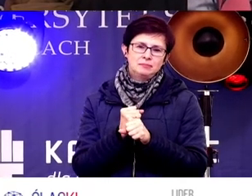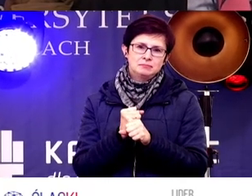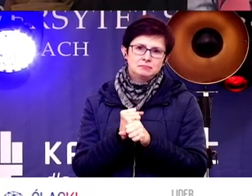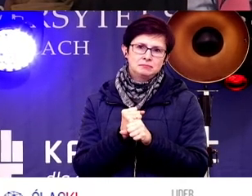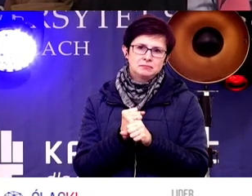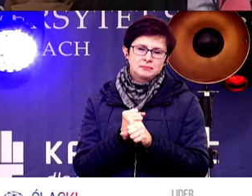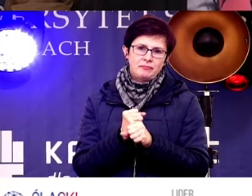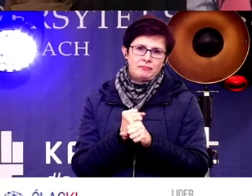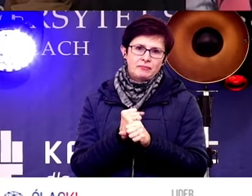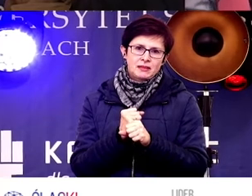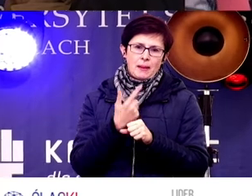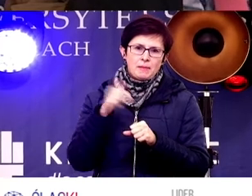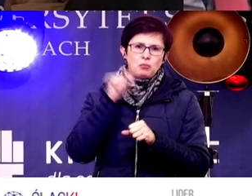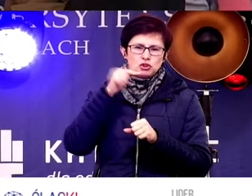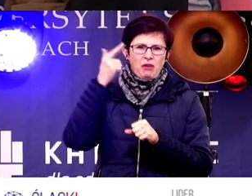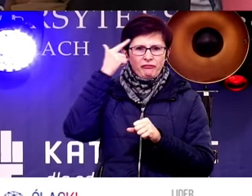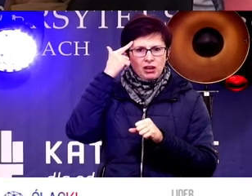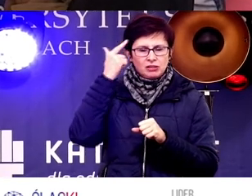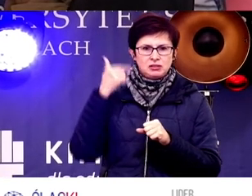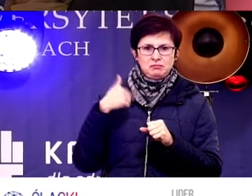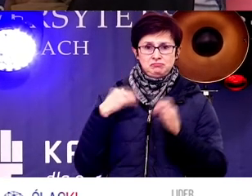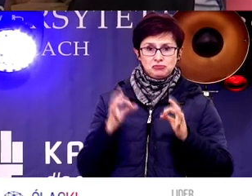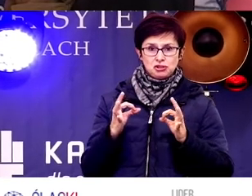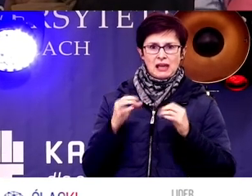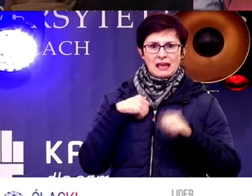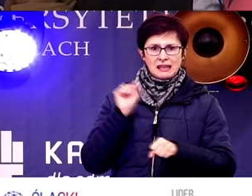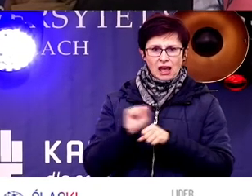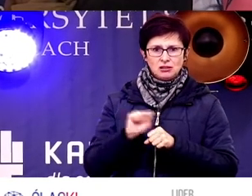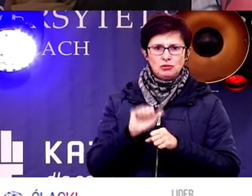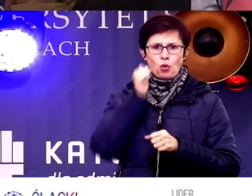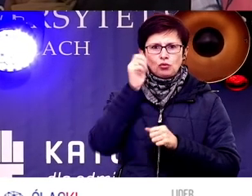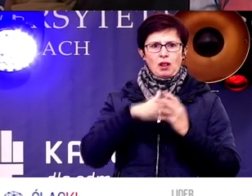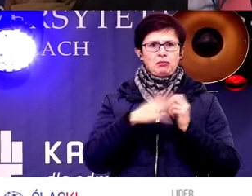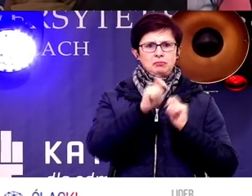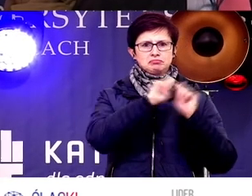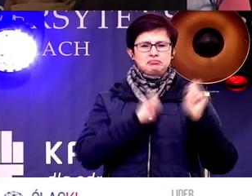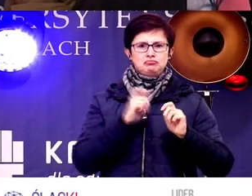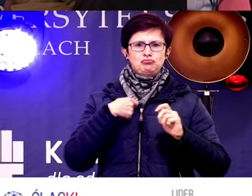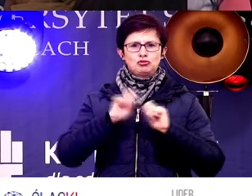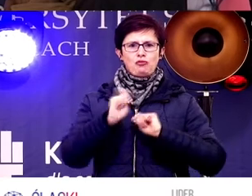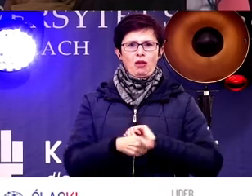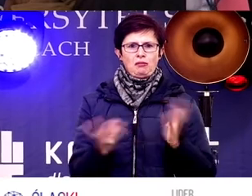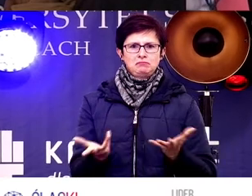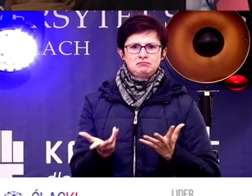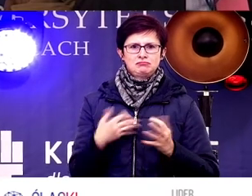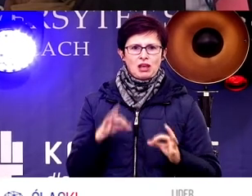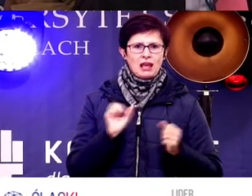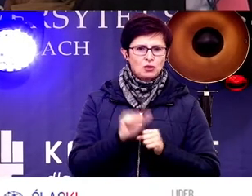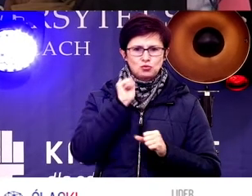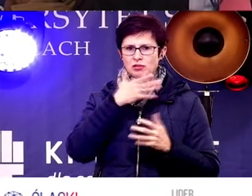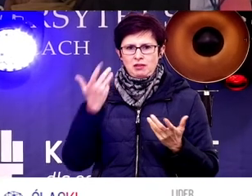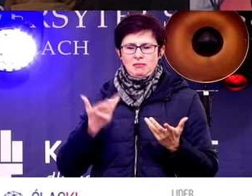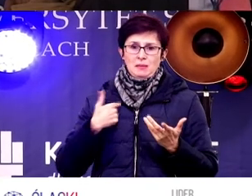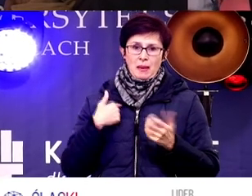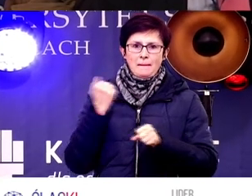musimy wiedzieć o tym, że w każdej chwili możemy być odwołani. I oprócz tego, że jest, no jest to tak, taka praca, że pracujemy